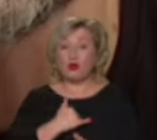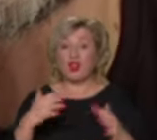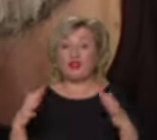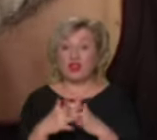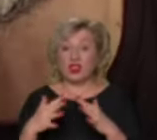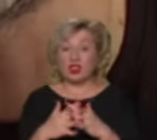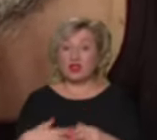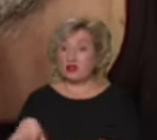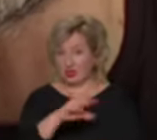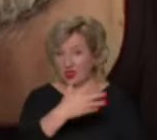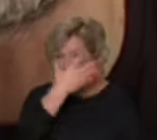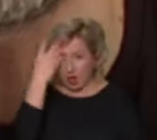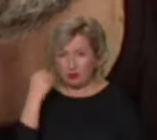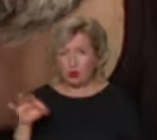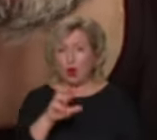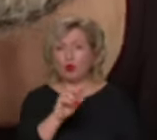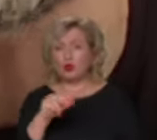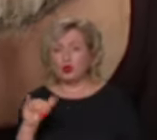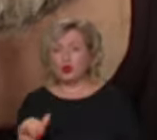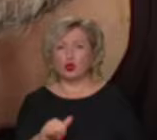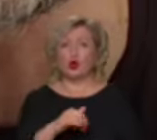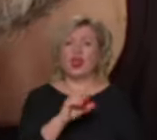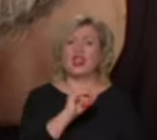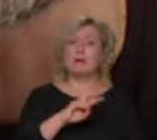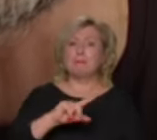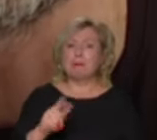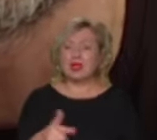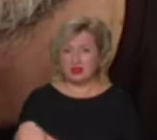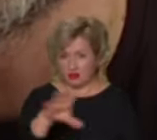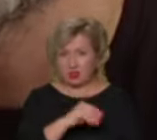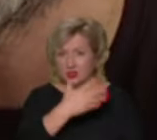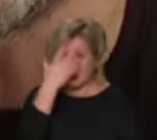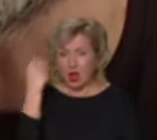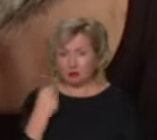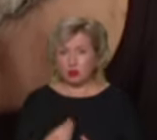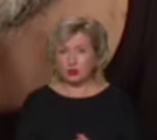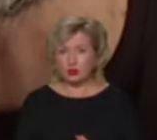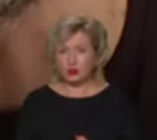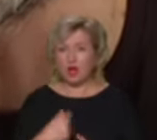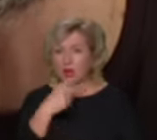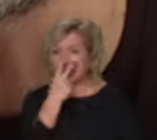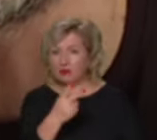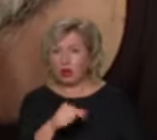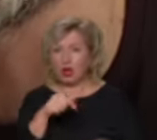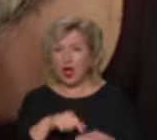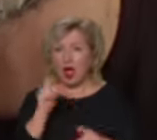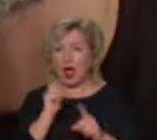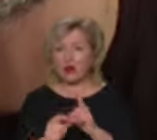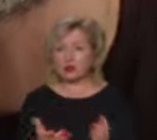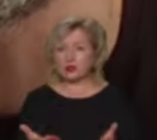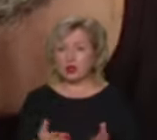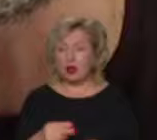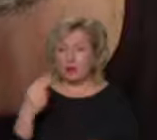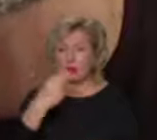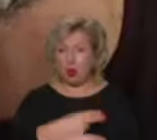всі забулися про Бучу, про Ірпінь. Всі вже про це все забулися. Я дивлюся реакцію на оці блокпости